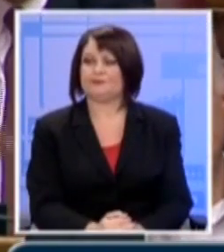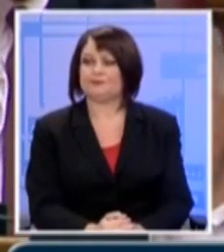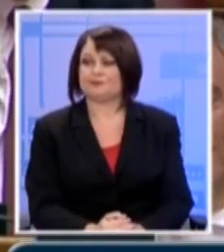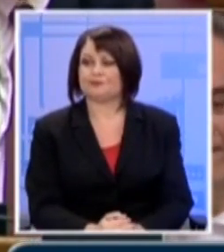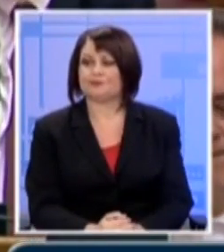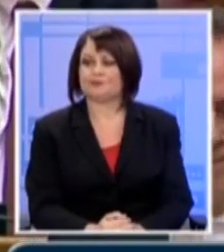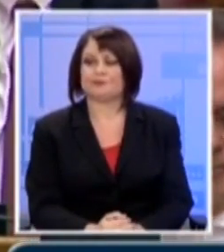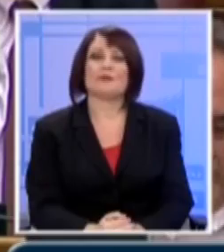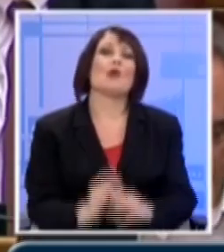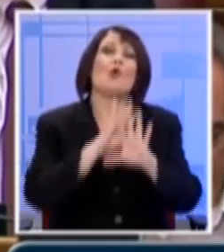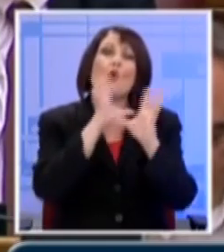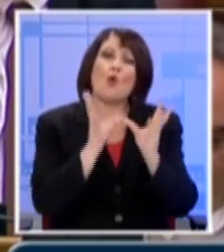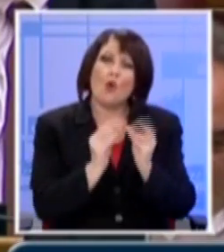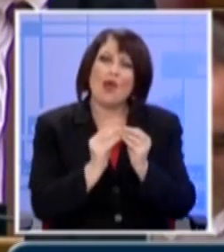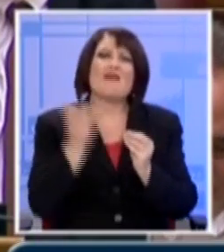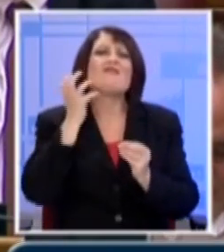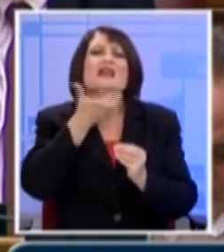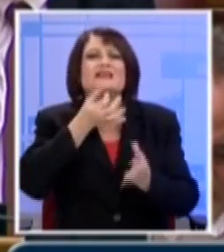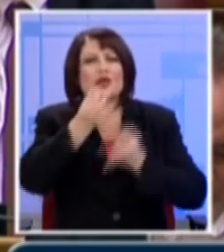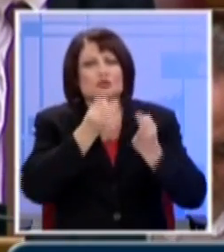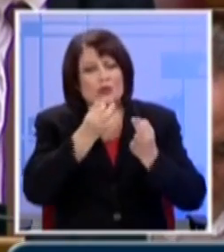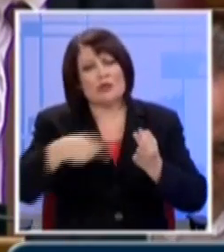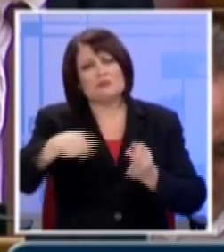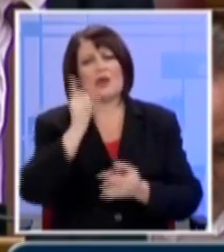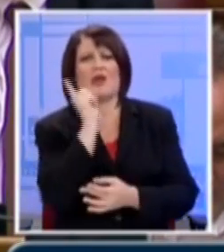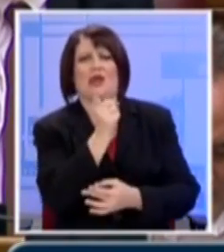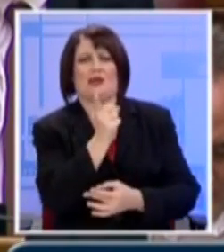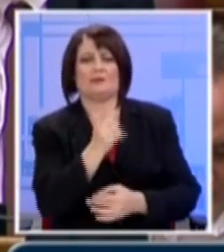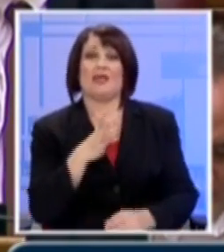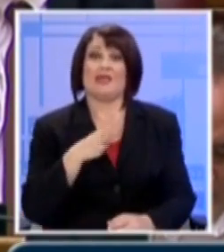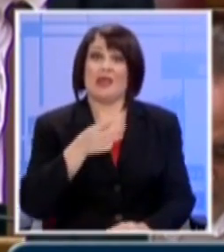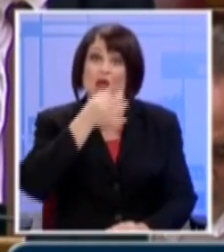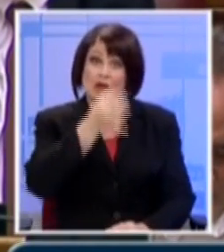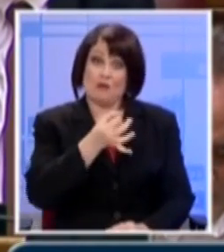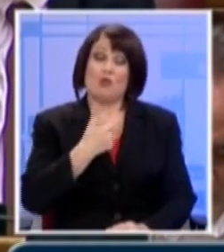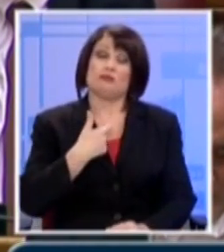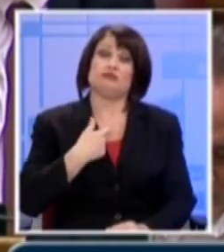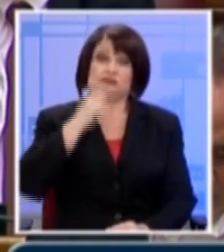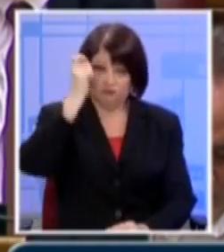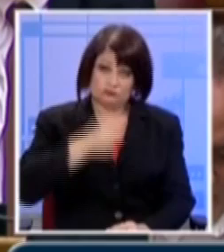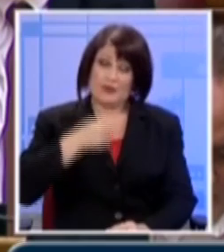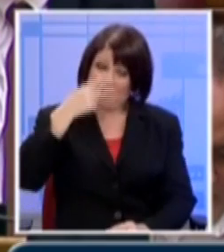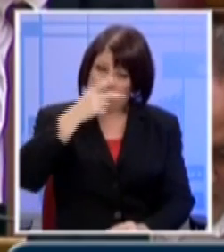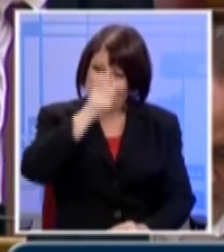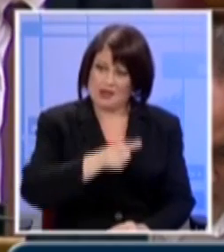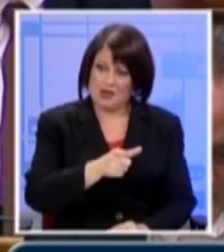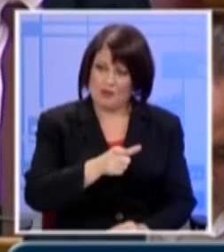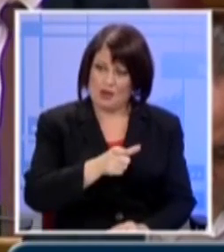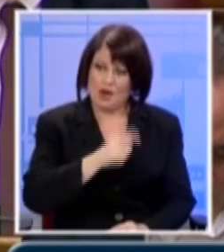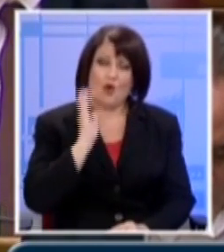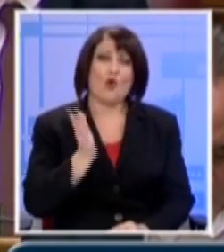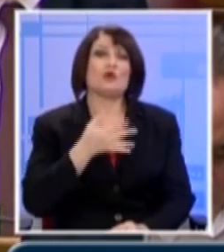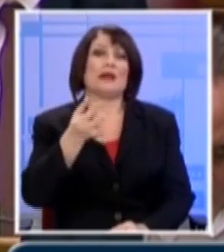αφήνοντας να κρυθούν όλα τα άλλα τα οποία είπε ο κύριος Βενιζέλος. Θέλω όμως να του αναγνωρίσω το δικαίωμα,